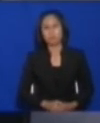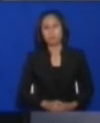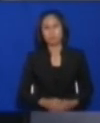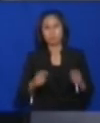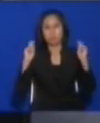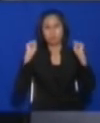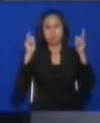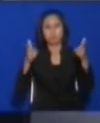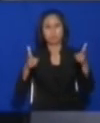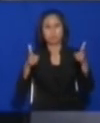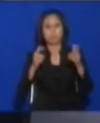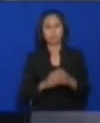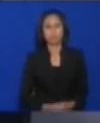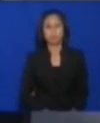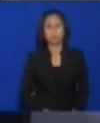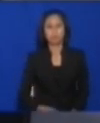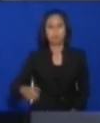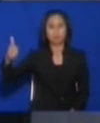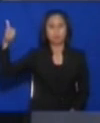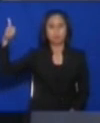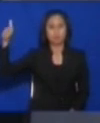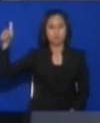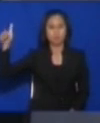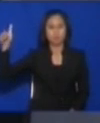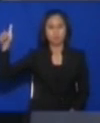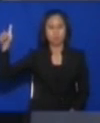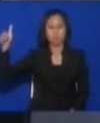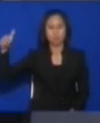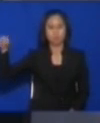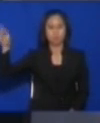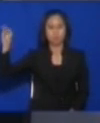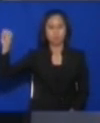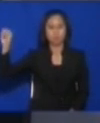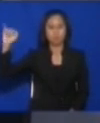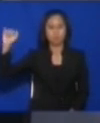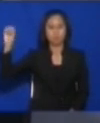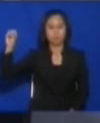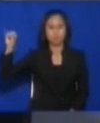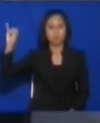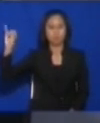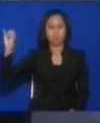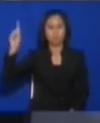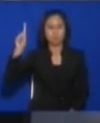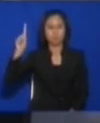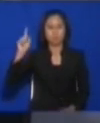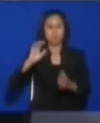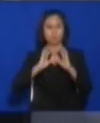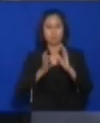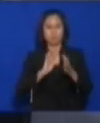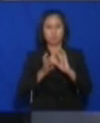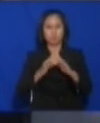Hai ada enam misi yang kami siapkan pertama memantapkan rencana pembangunan yang